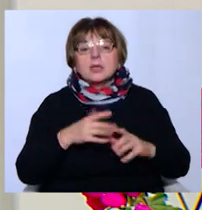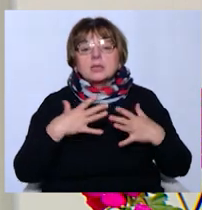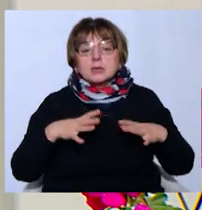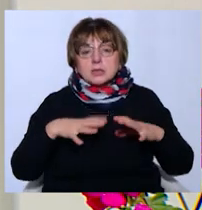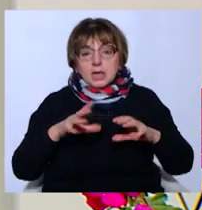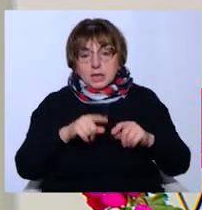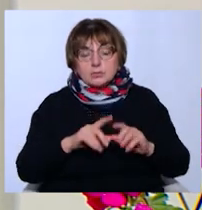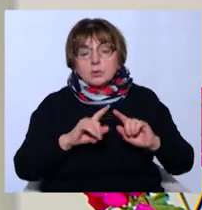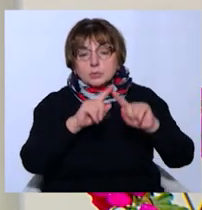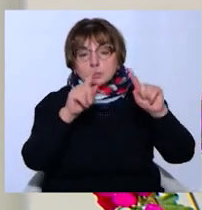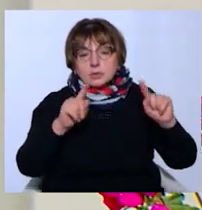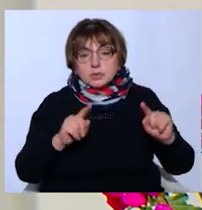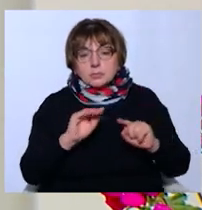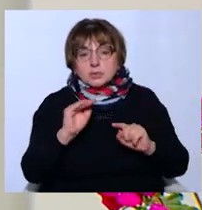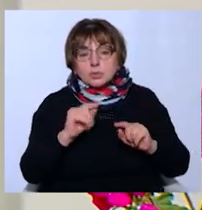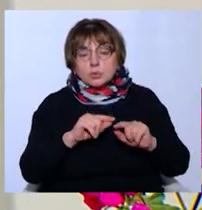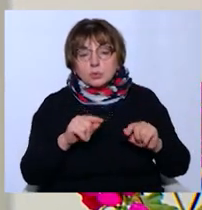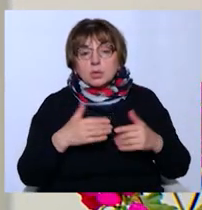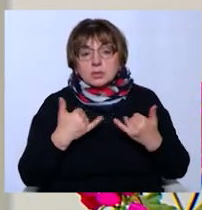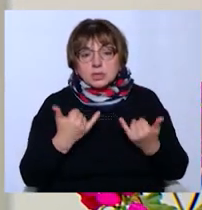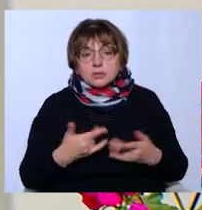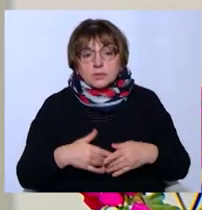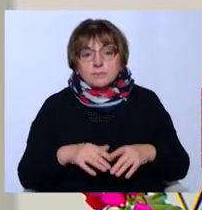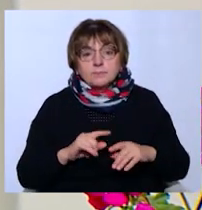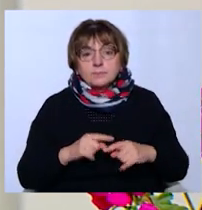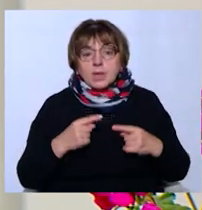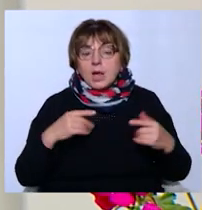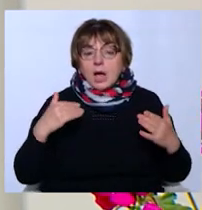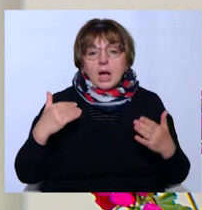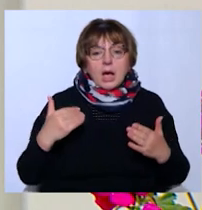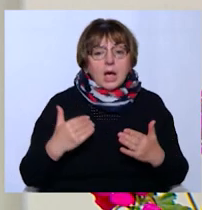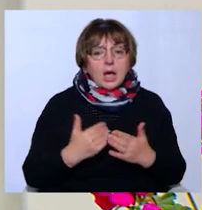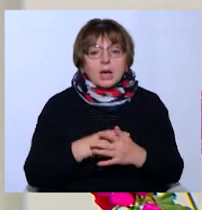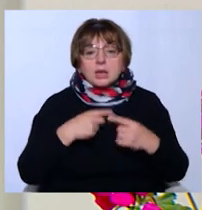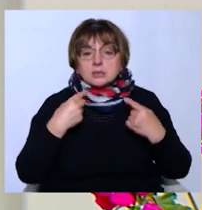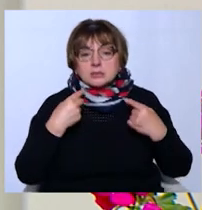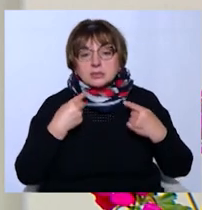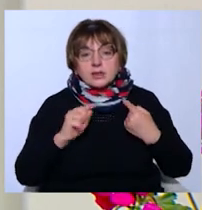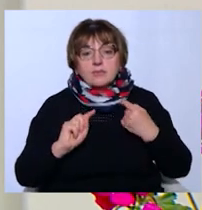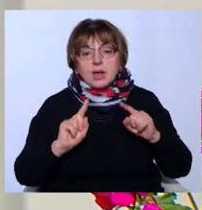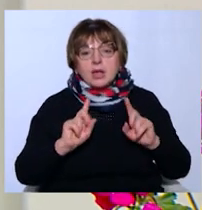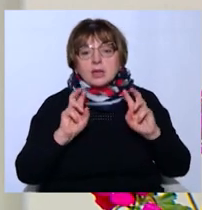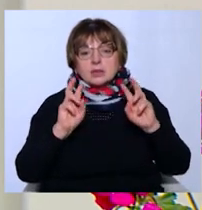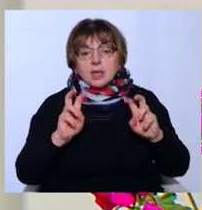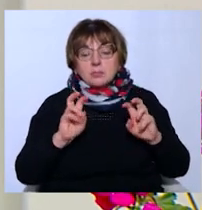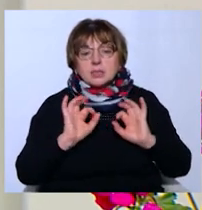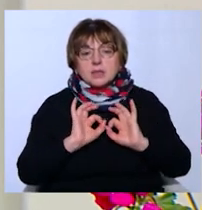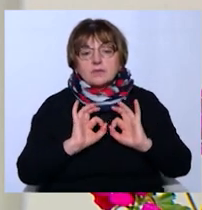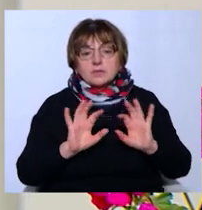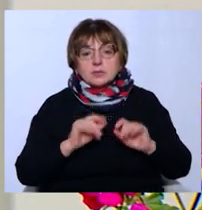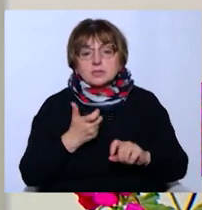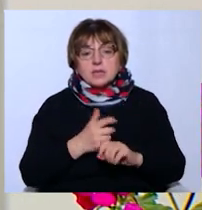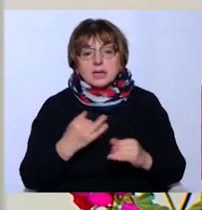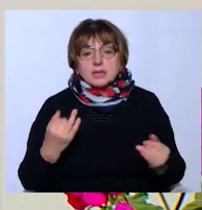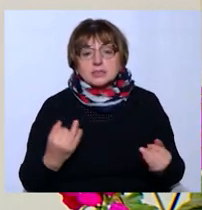საქართველოს ფიზიკური რუკაც. ჩვენ დღეს სრულიად ახალ, განსხვავებულ საკითხზე, ძალიან საინტერესო, ასევე